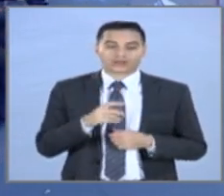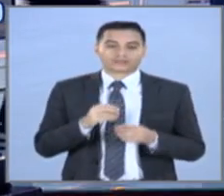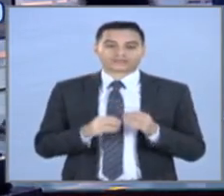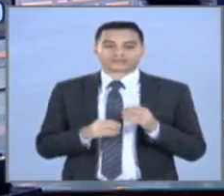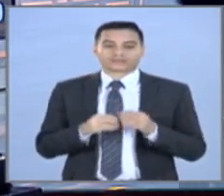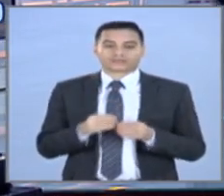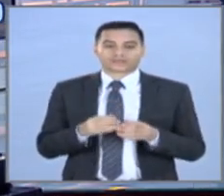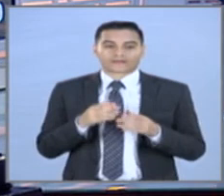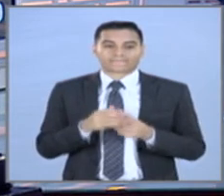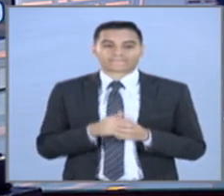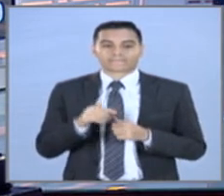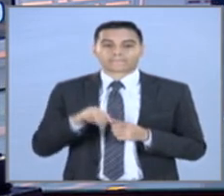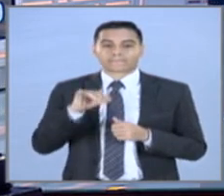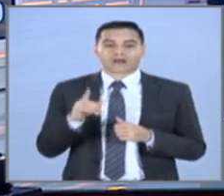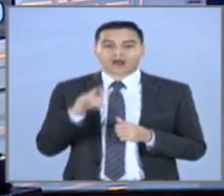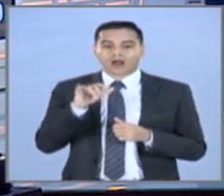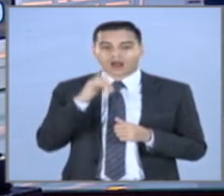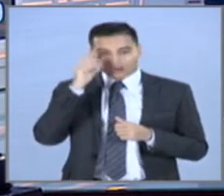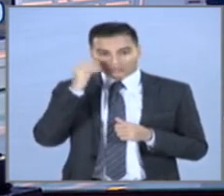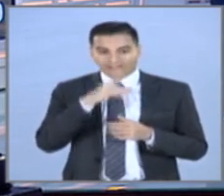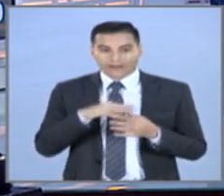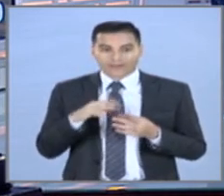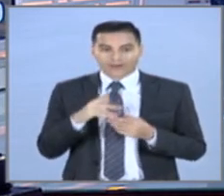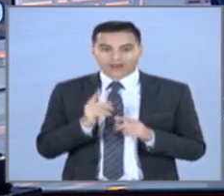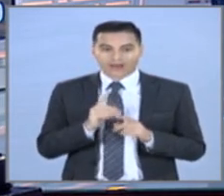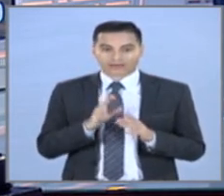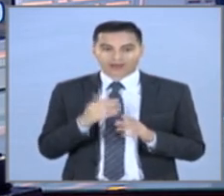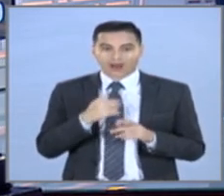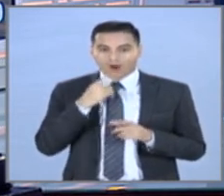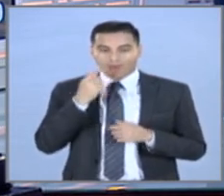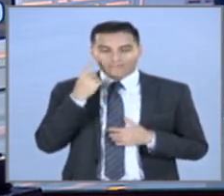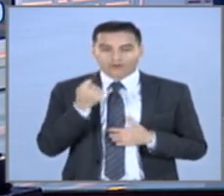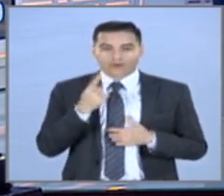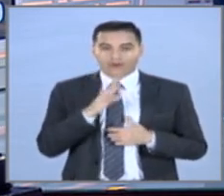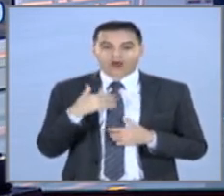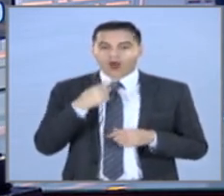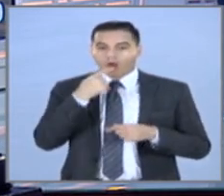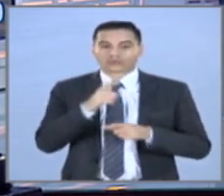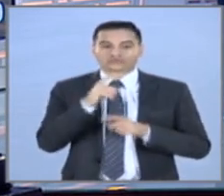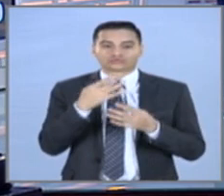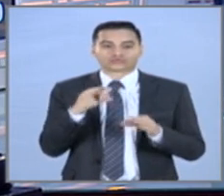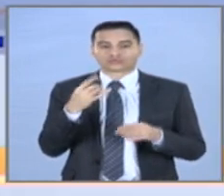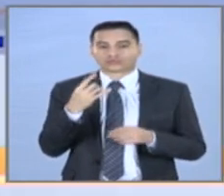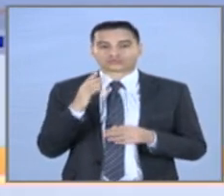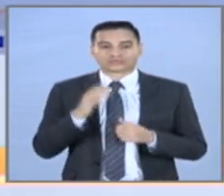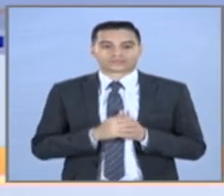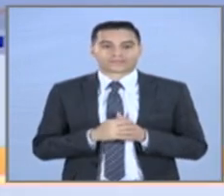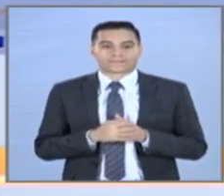ميراي، عايز تعرفي عمر عمل إيه ولا لأ؟ لا. هقول لك معلومة واحدة بس، أنا قلت العشر أسئلة